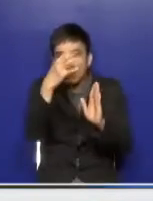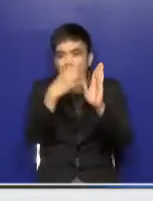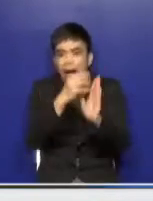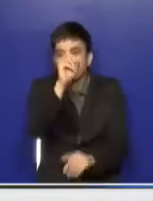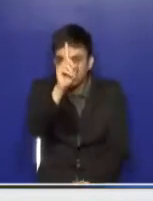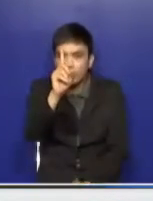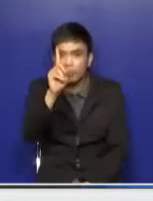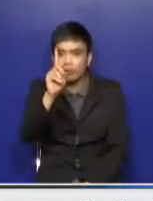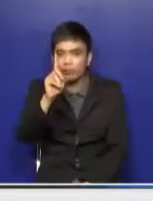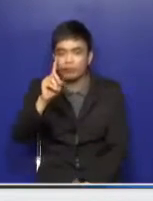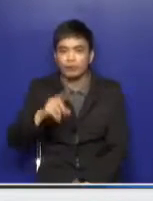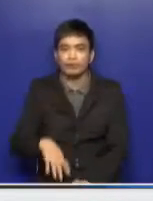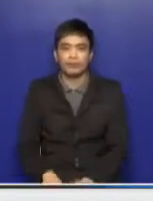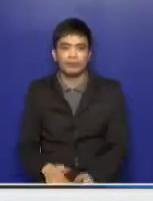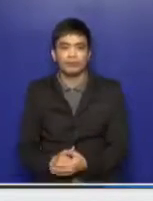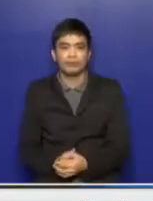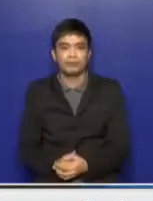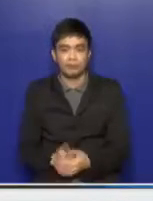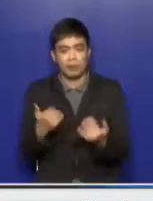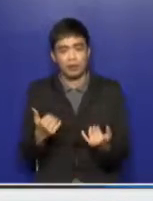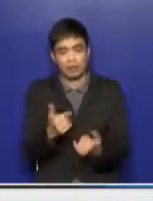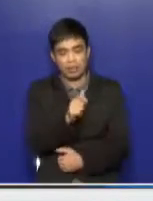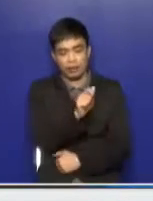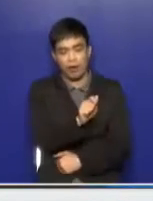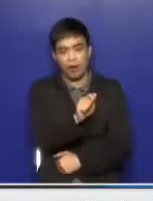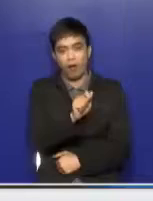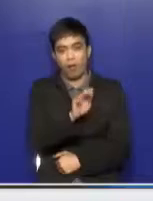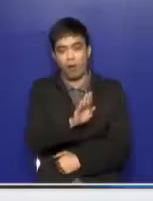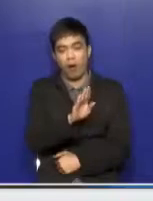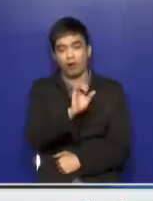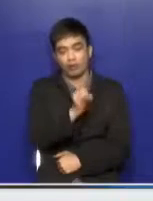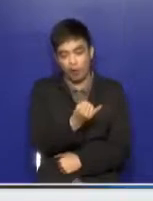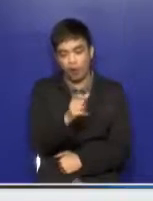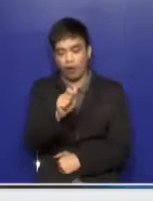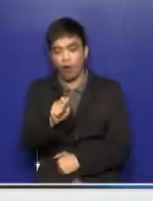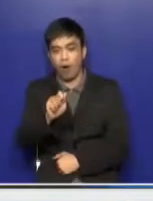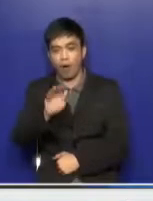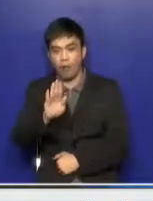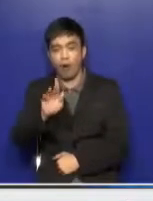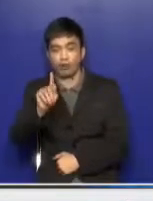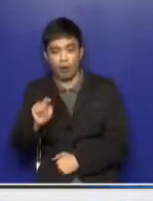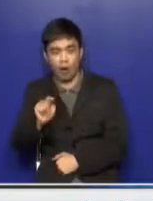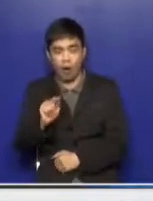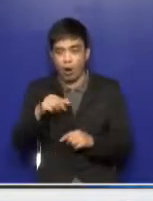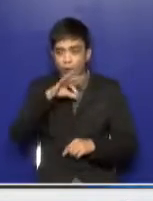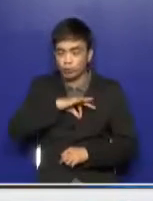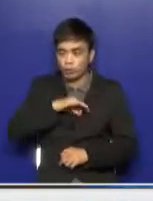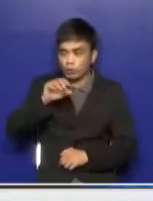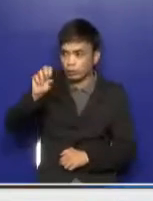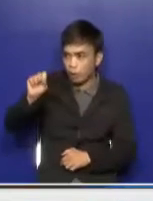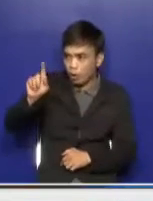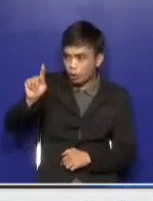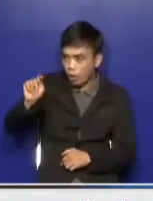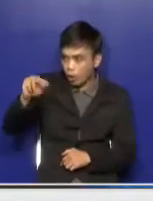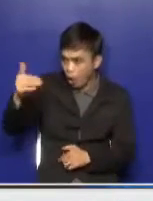สิ่งนี้ทำให้ องค์การบริหารส่วนท้องถิ่นทั่วไปเกรงกลัวสตง.อย่างมากที่จะมาต